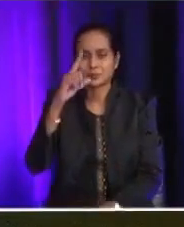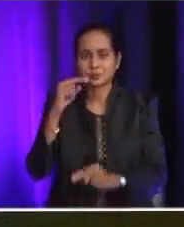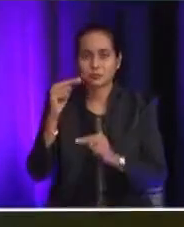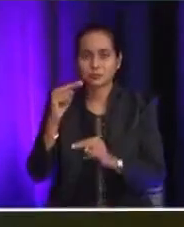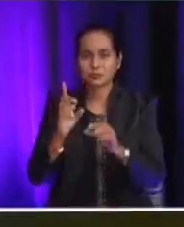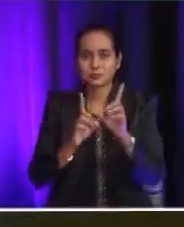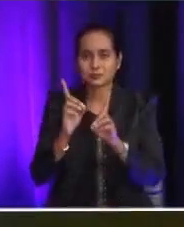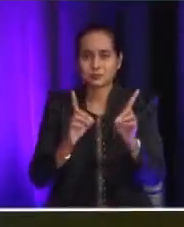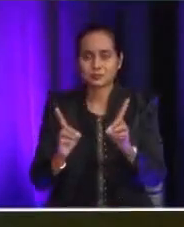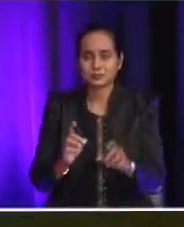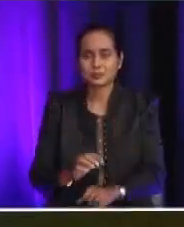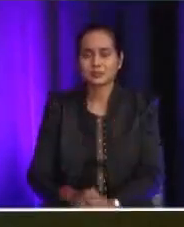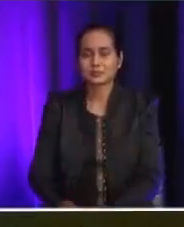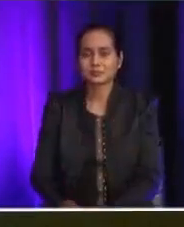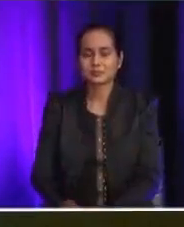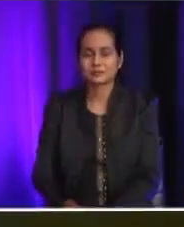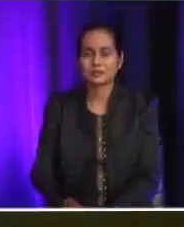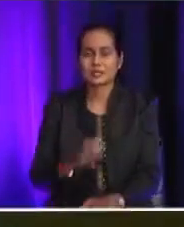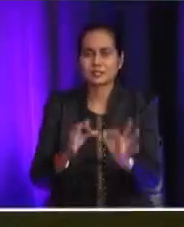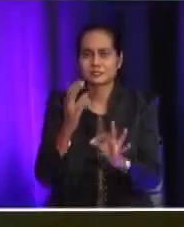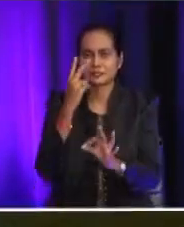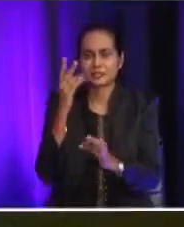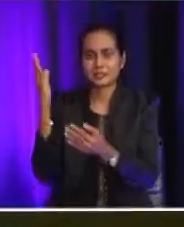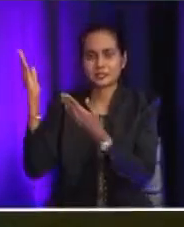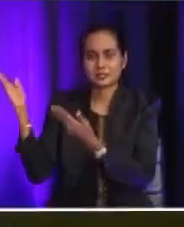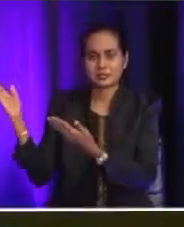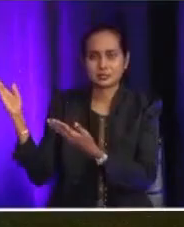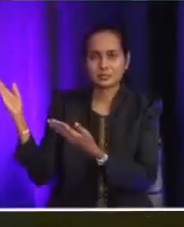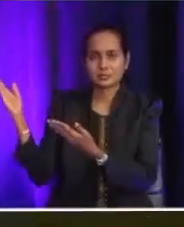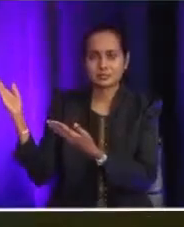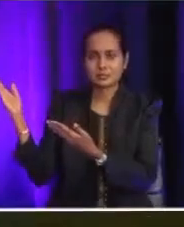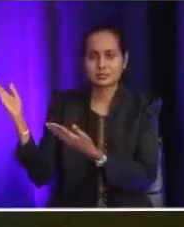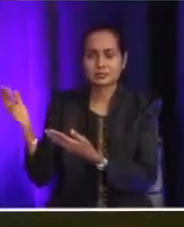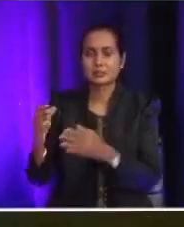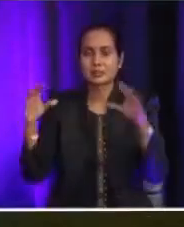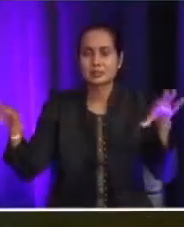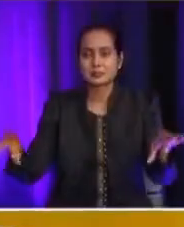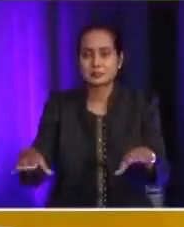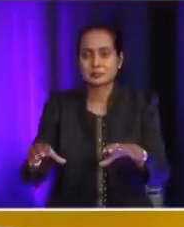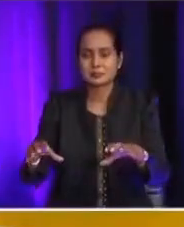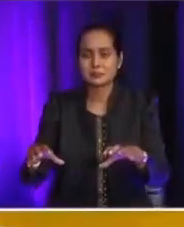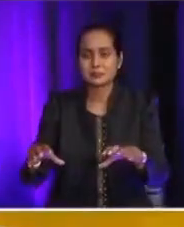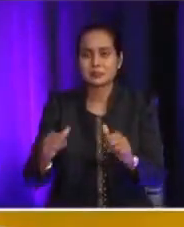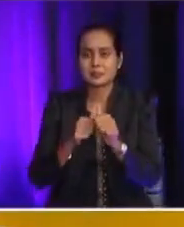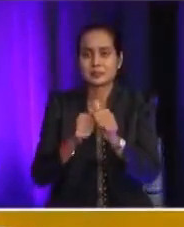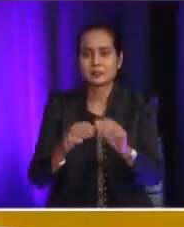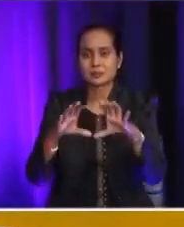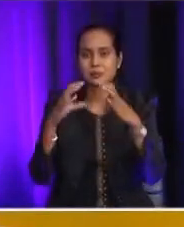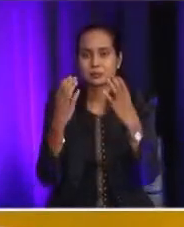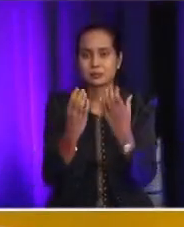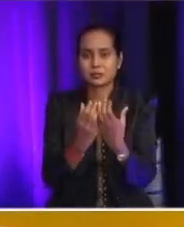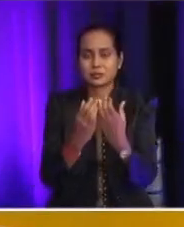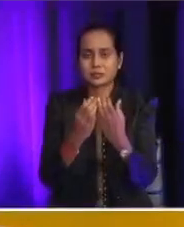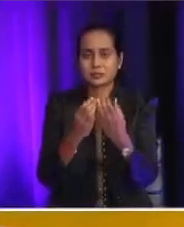Ya. Okey, jadi kalau tengok dekat sini, ya, inilah pelaksanaan. Ya. Mengikut kelompok sasaran tadi